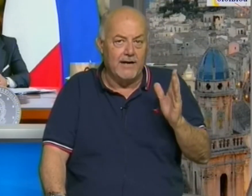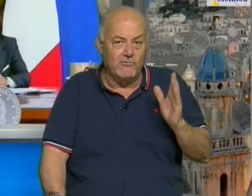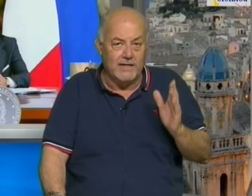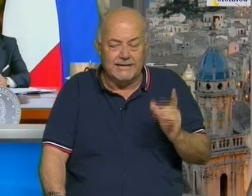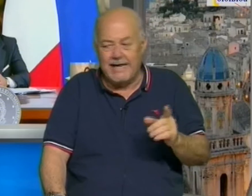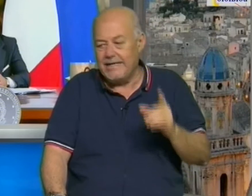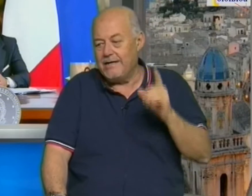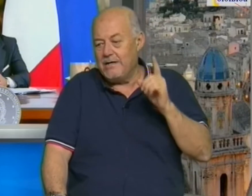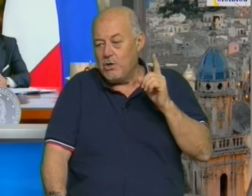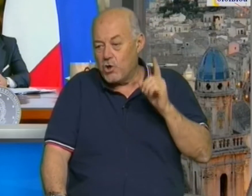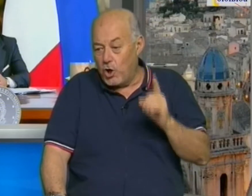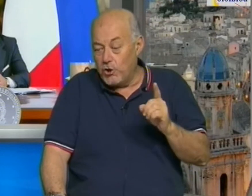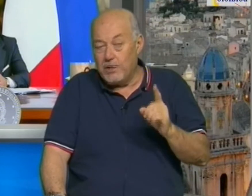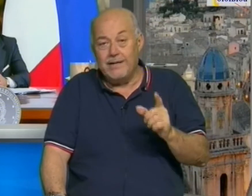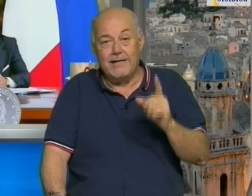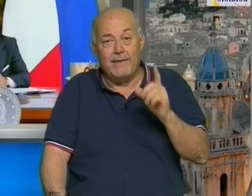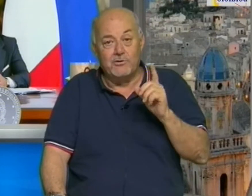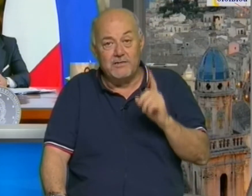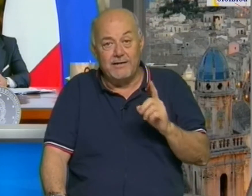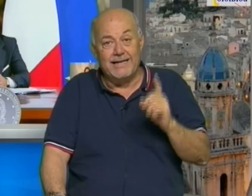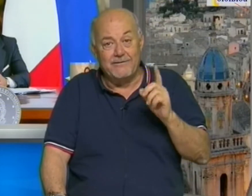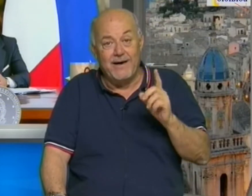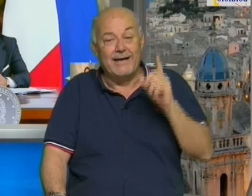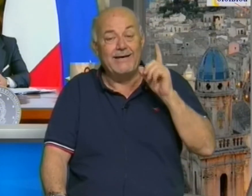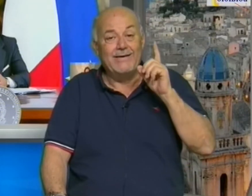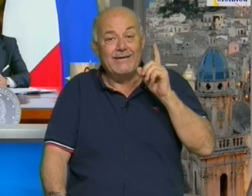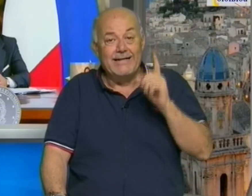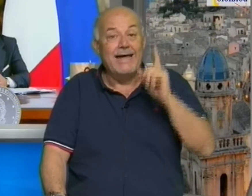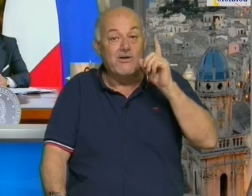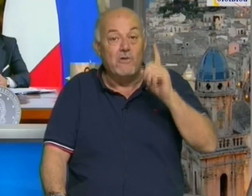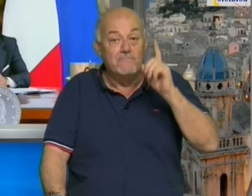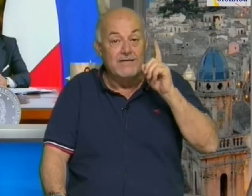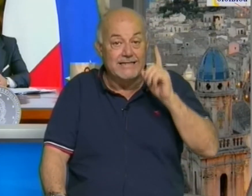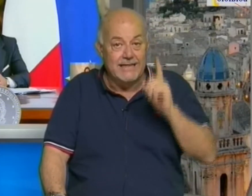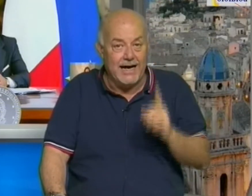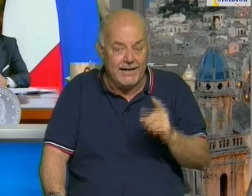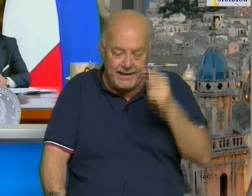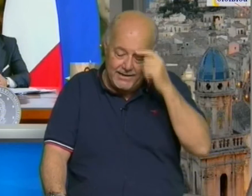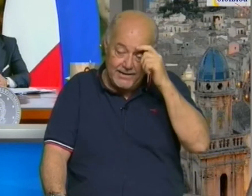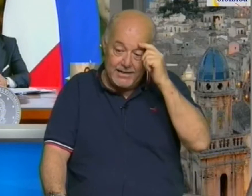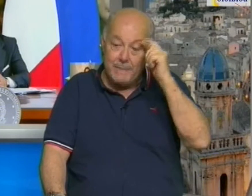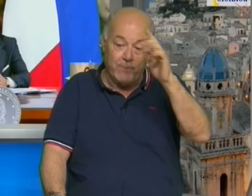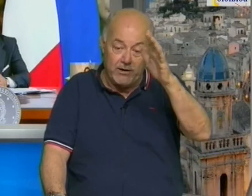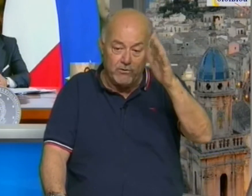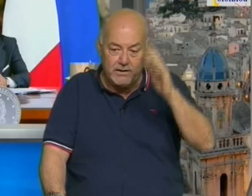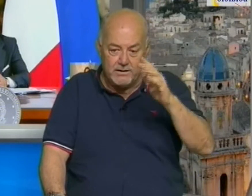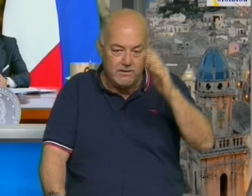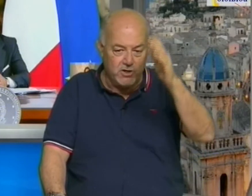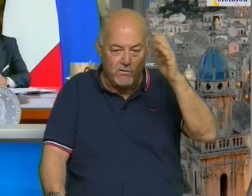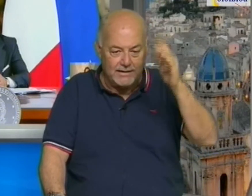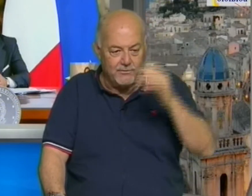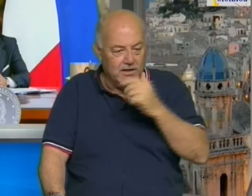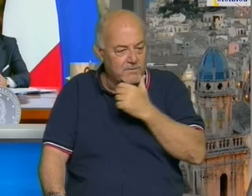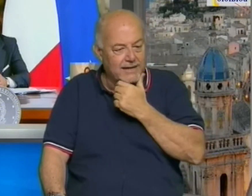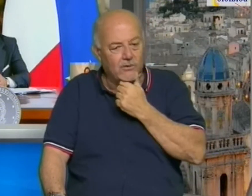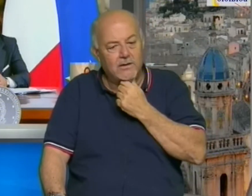la Ragusa-Catania, con la possibilità di fare dei commissari, e poi lui in